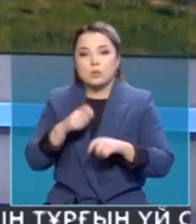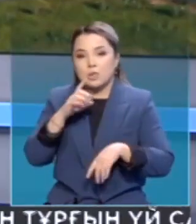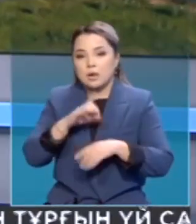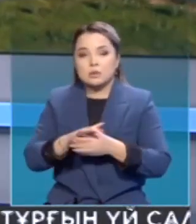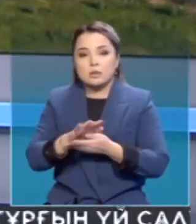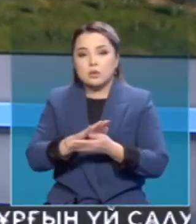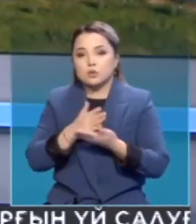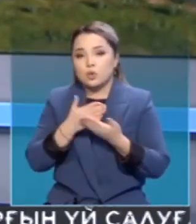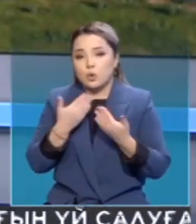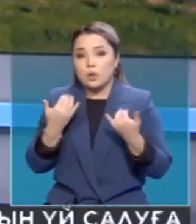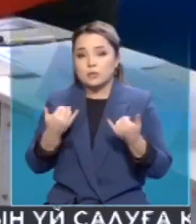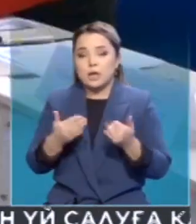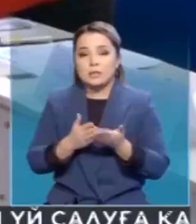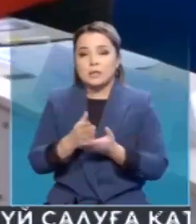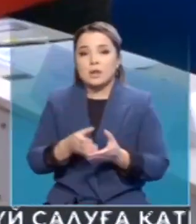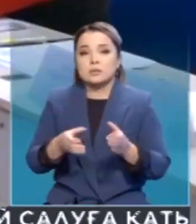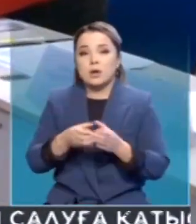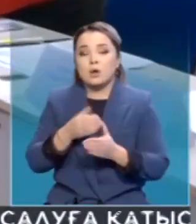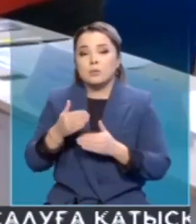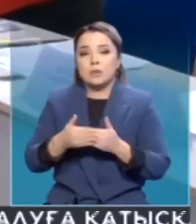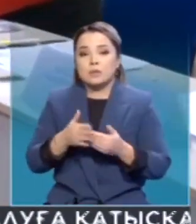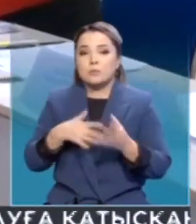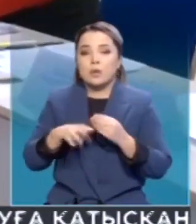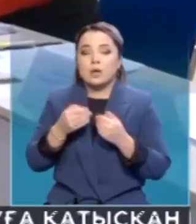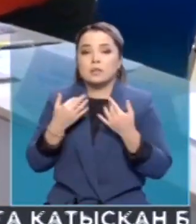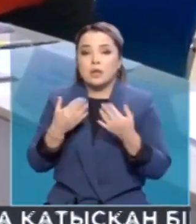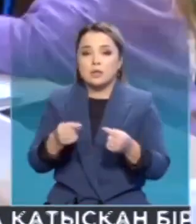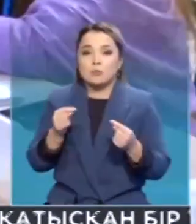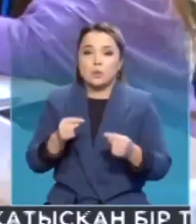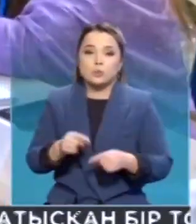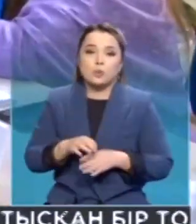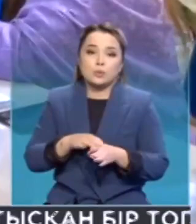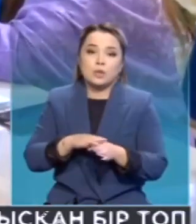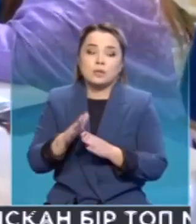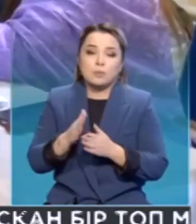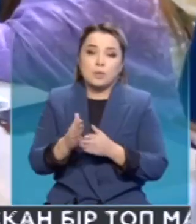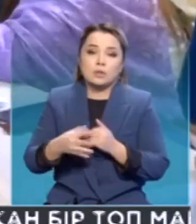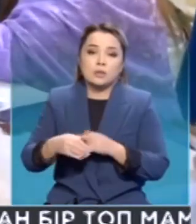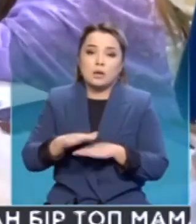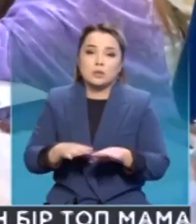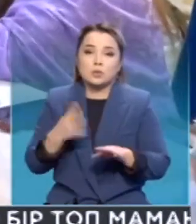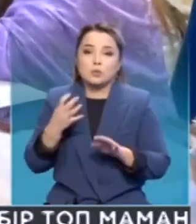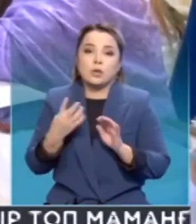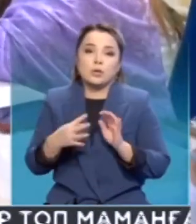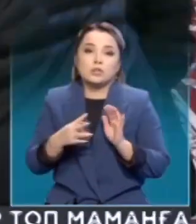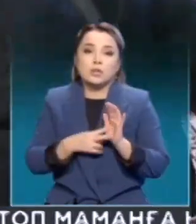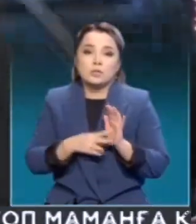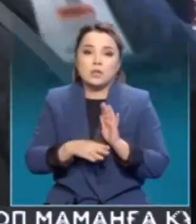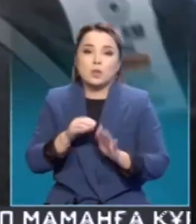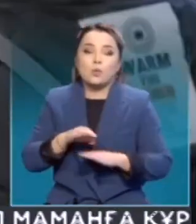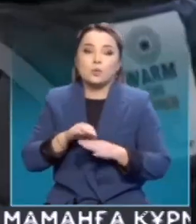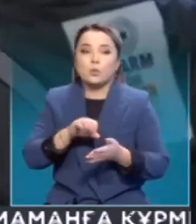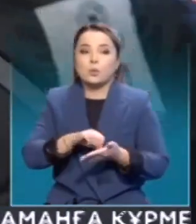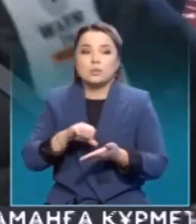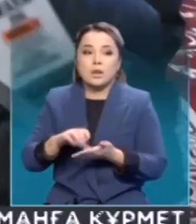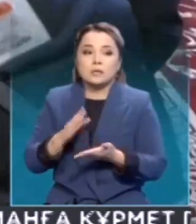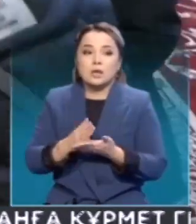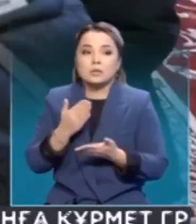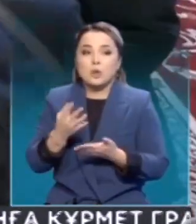фактісі тіркелген жоқ. Саяси науқан барлық талаптарға сай өткен. Жалпы өңір бойынша 447 сайлау